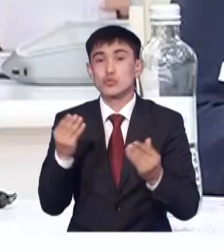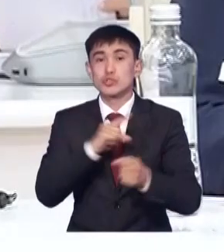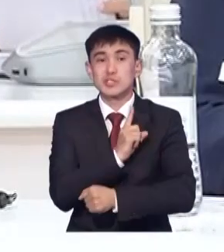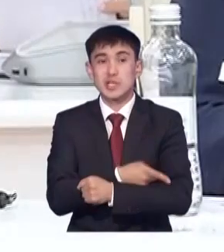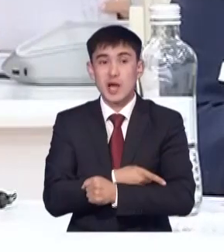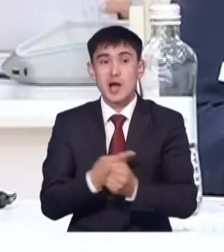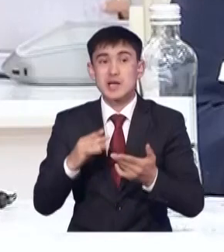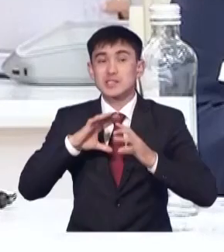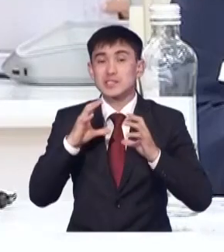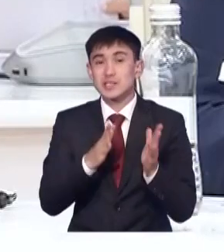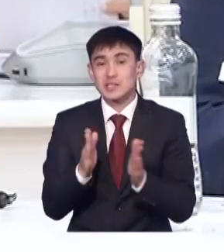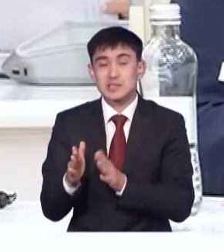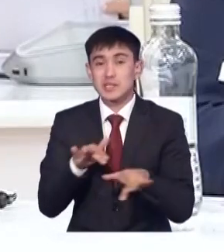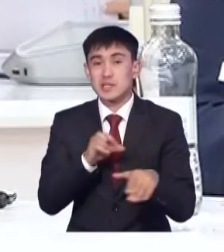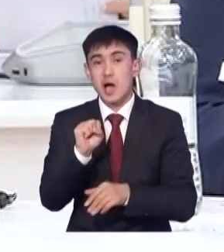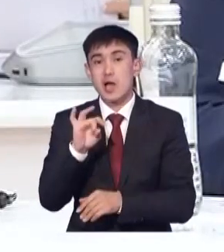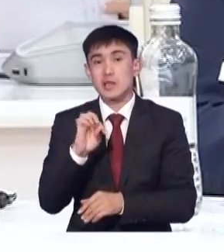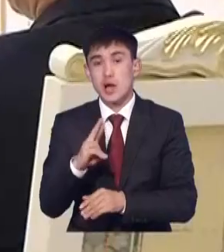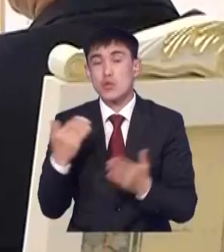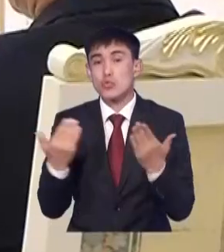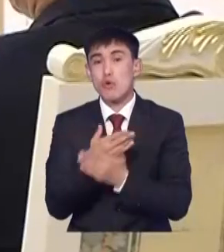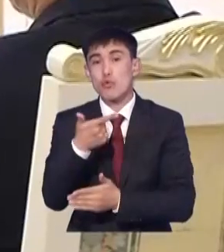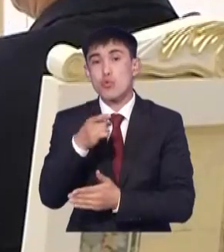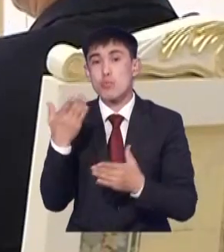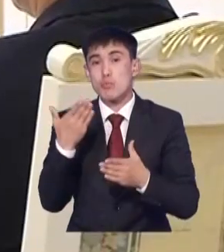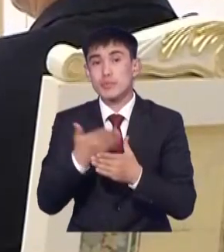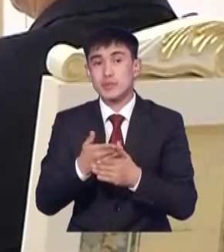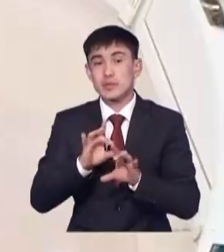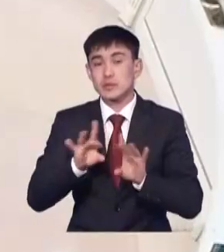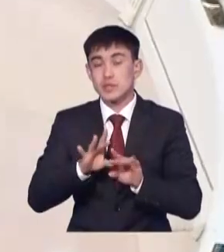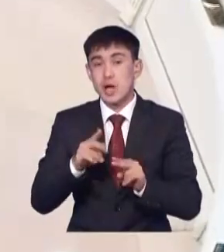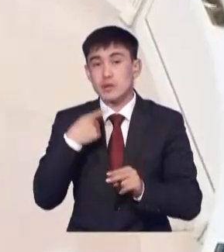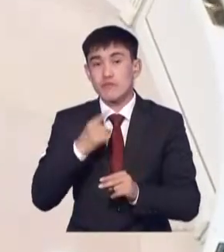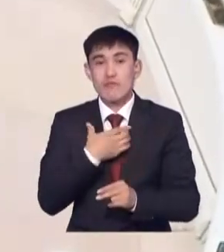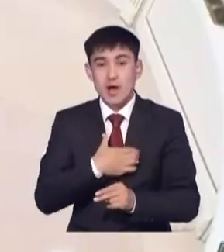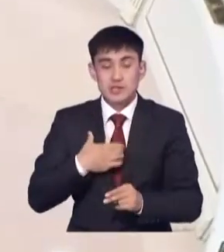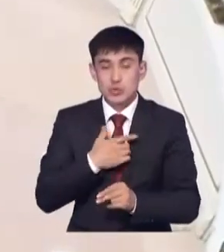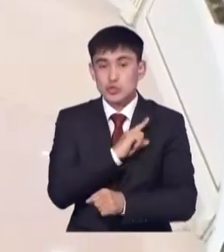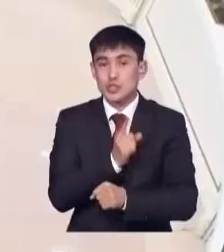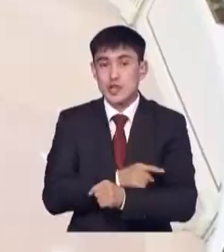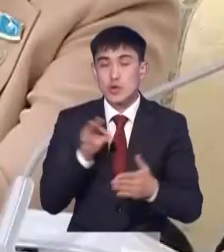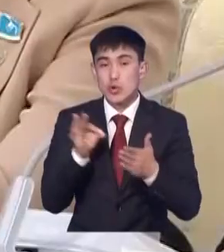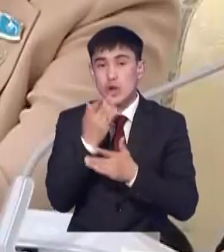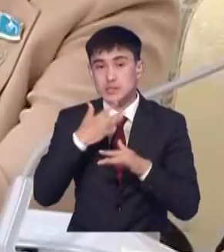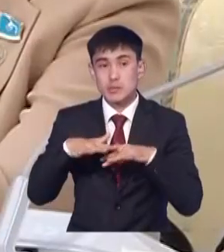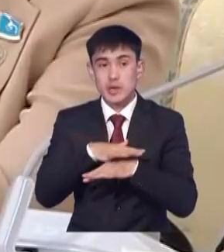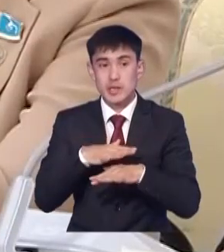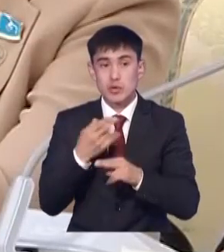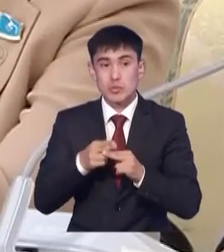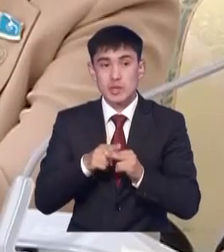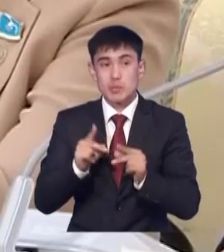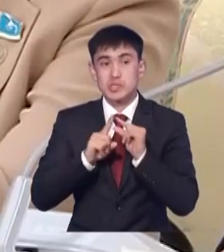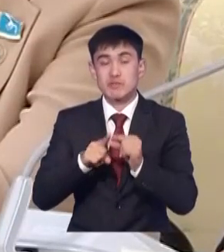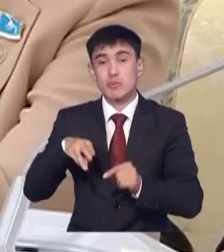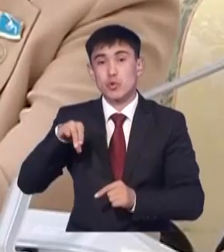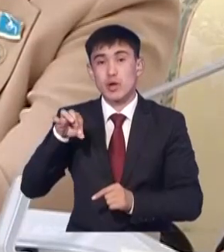именно синхронизировать деятельность АНК с новой гуманитарной идеологической доктриной. Он подчеркнул важность усиления роли ассамблеи. Кроме этого, по словам